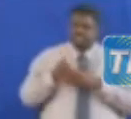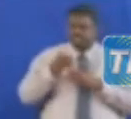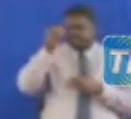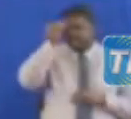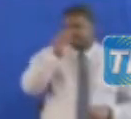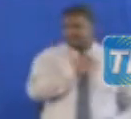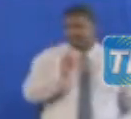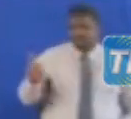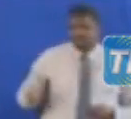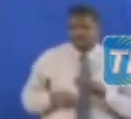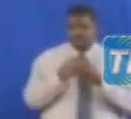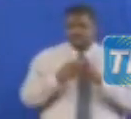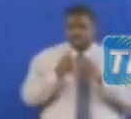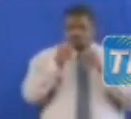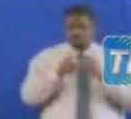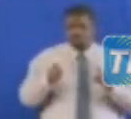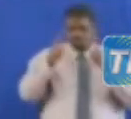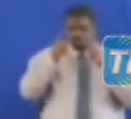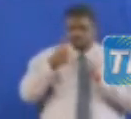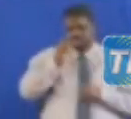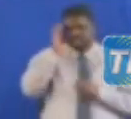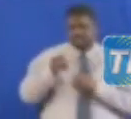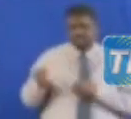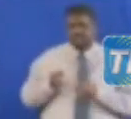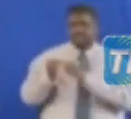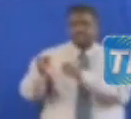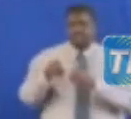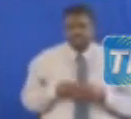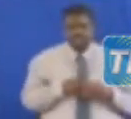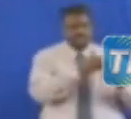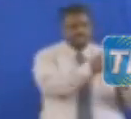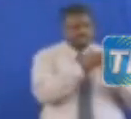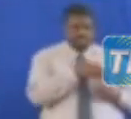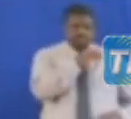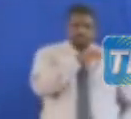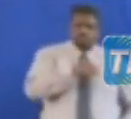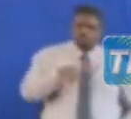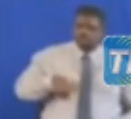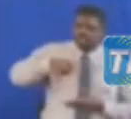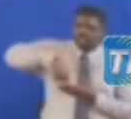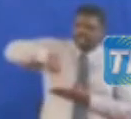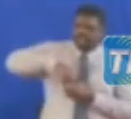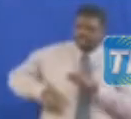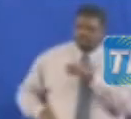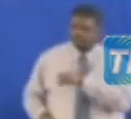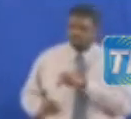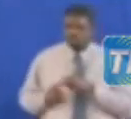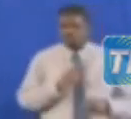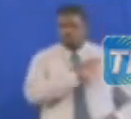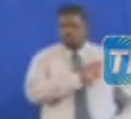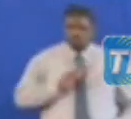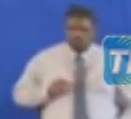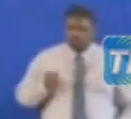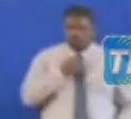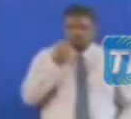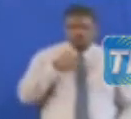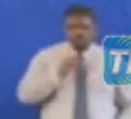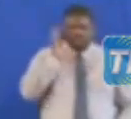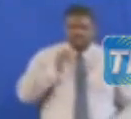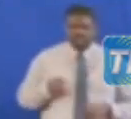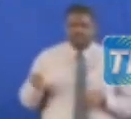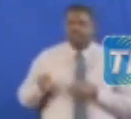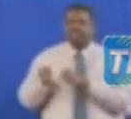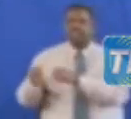elimu Kibaha, chuo cha serikali za mitaa, shirika la masoko ya Kariakoo, bodi ya mikopo ya serikali za